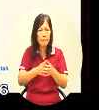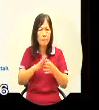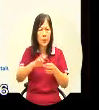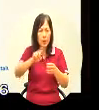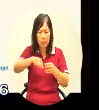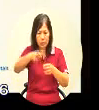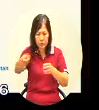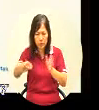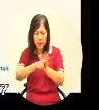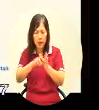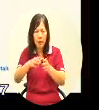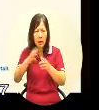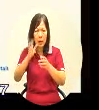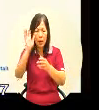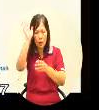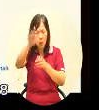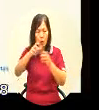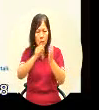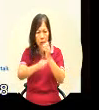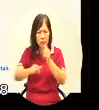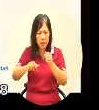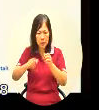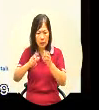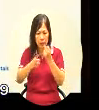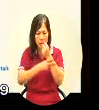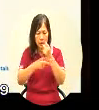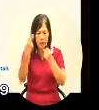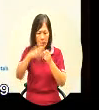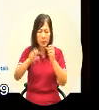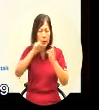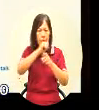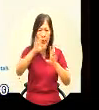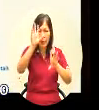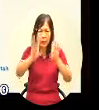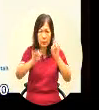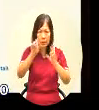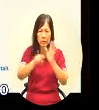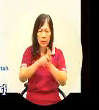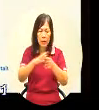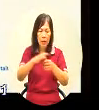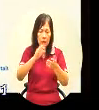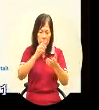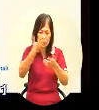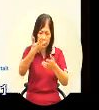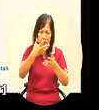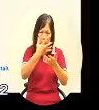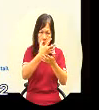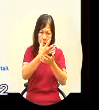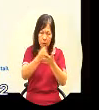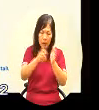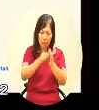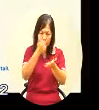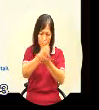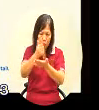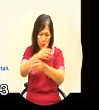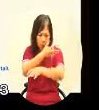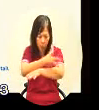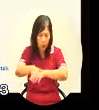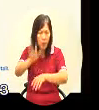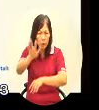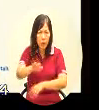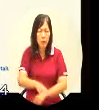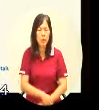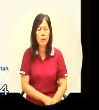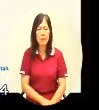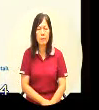到后生里这里，然后从台泥出来，从7号运河，为了这个亲疏，